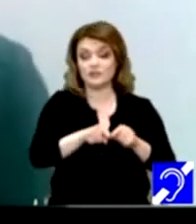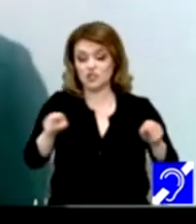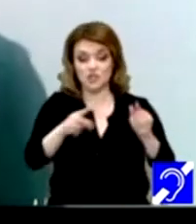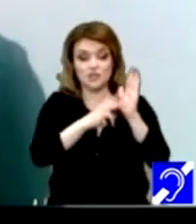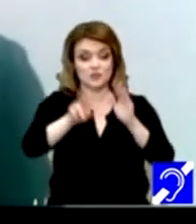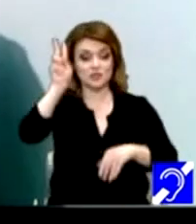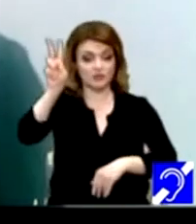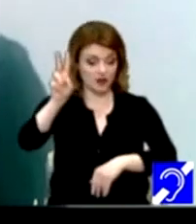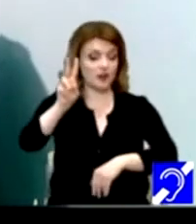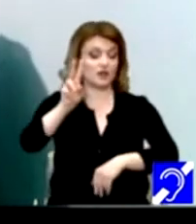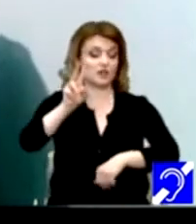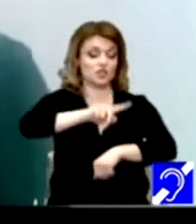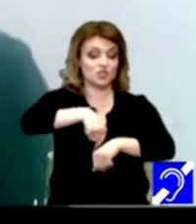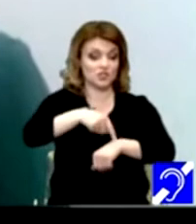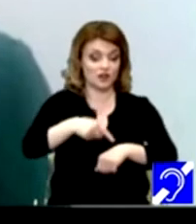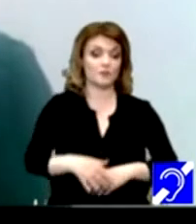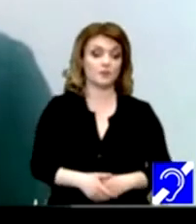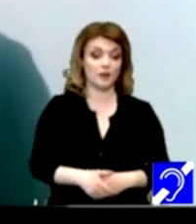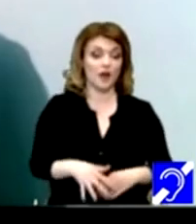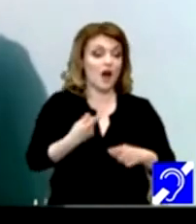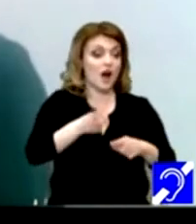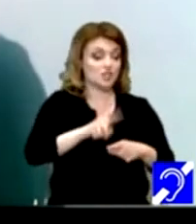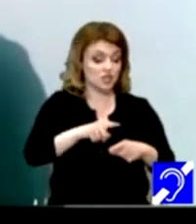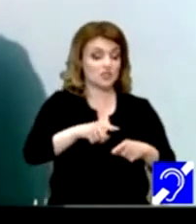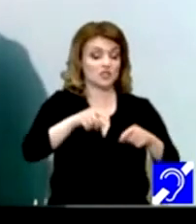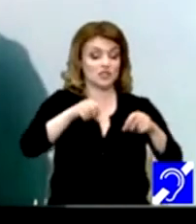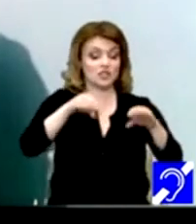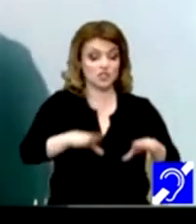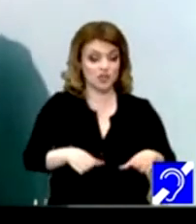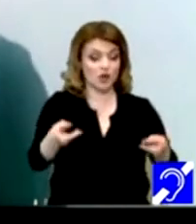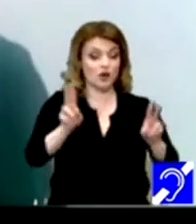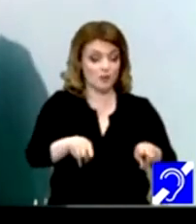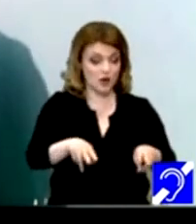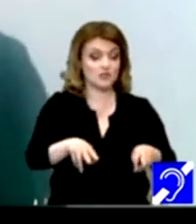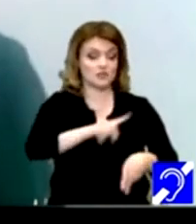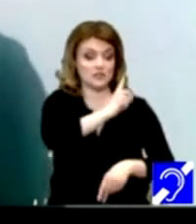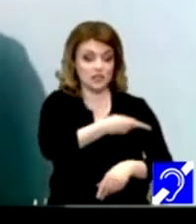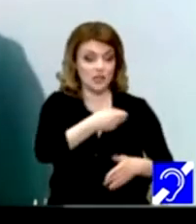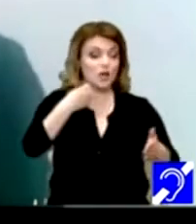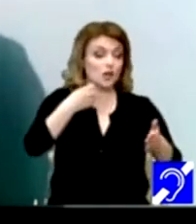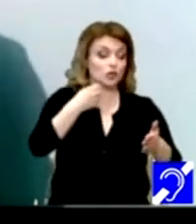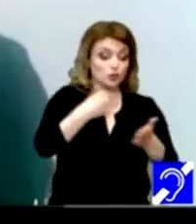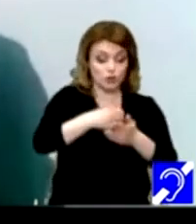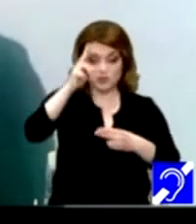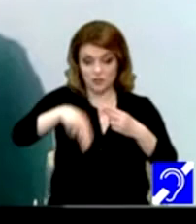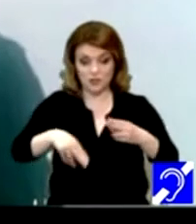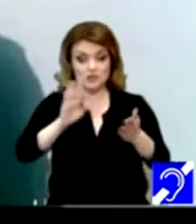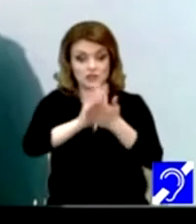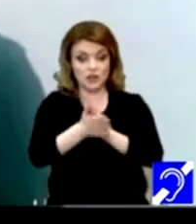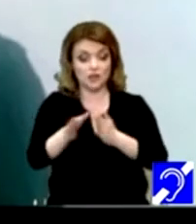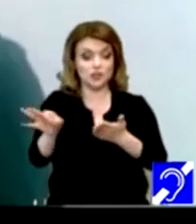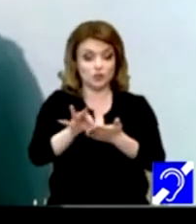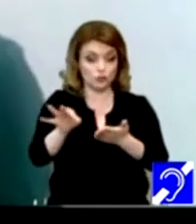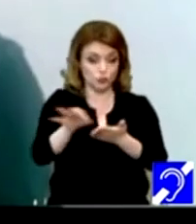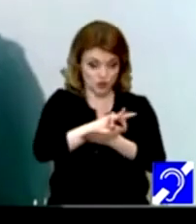de ore la întoarcerea lor în țară. Măsura a rămas în vigoare până la ridicarea stării de urgență, în pofida concluziei din aprilie a